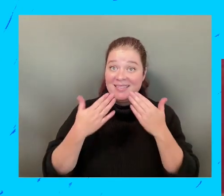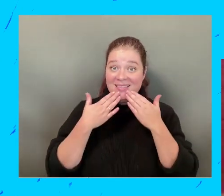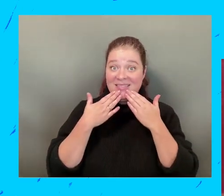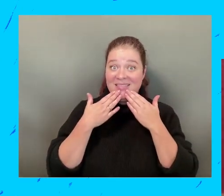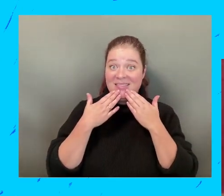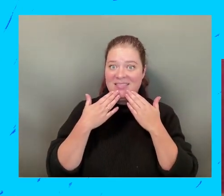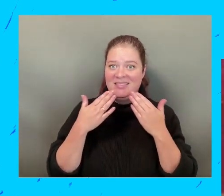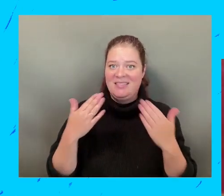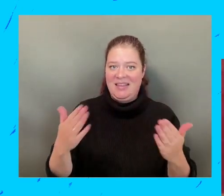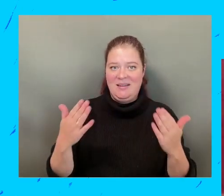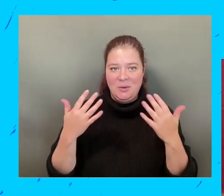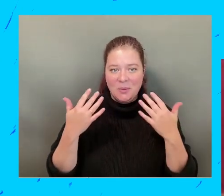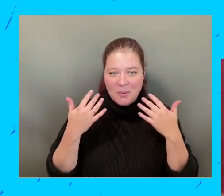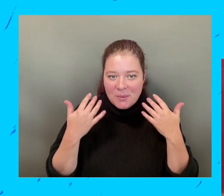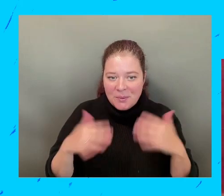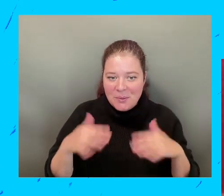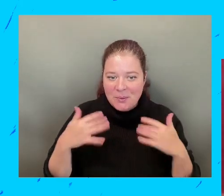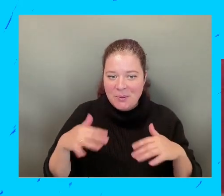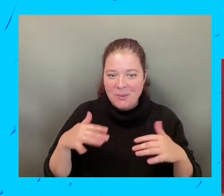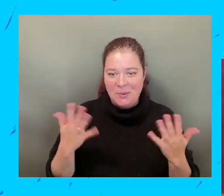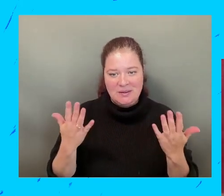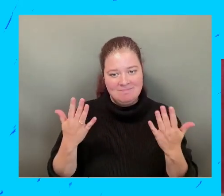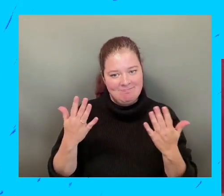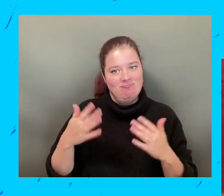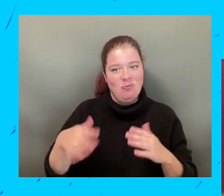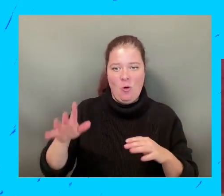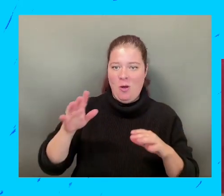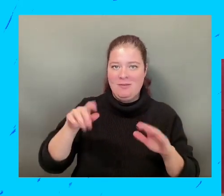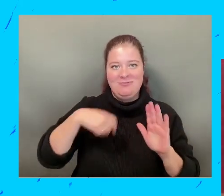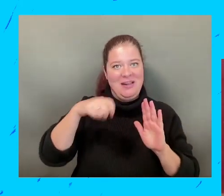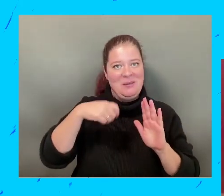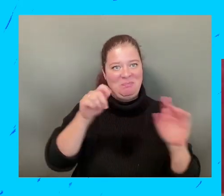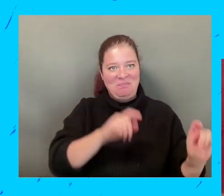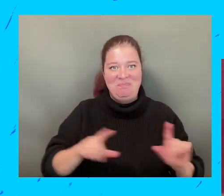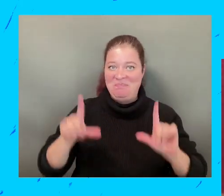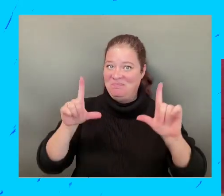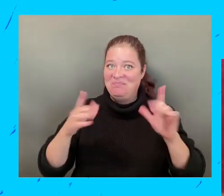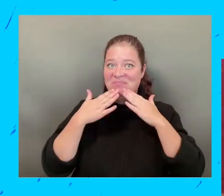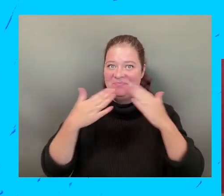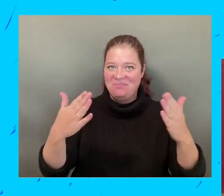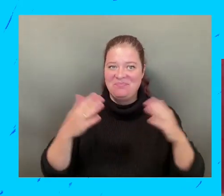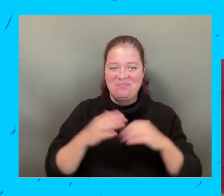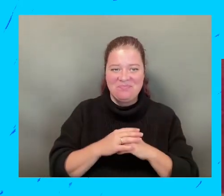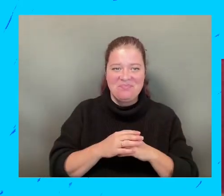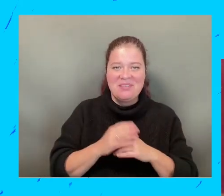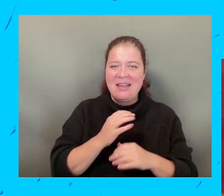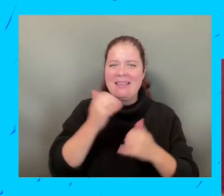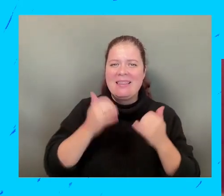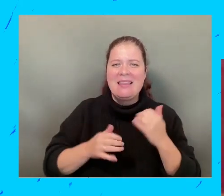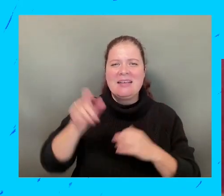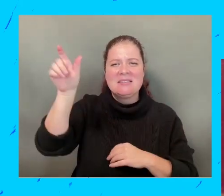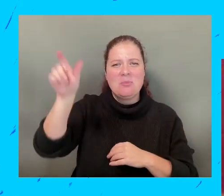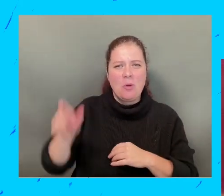Merci pour cette participation. Et maintenant,